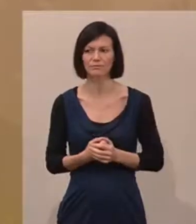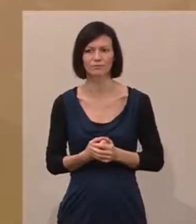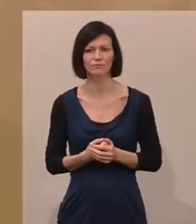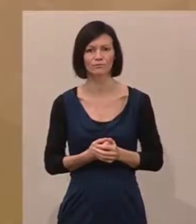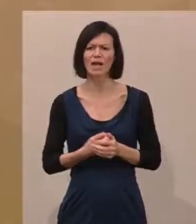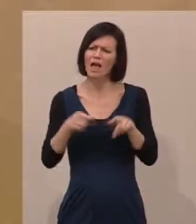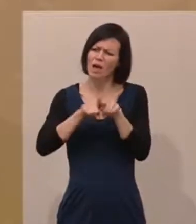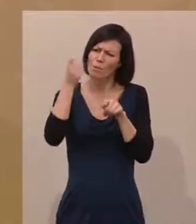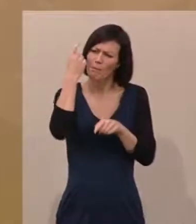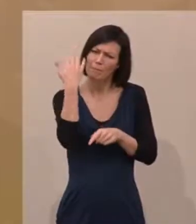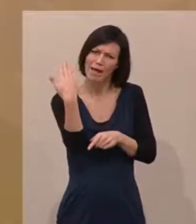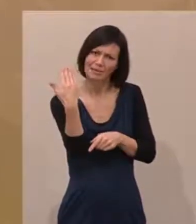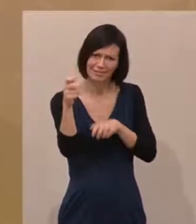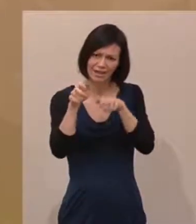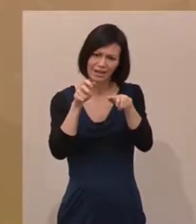das Mietrecht